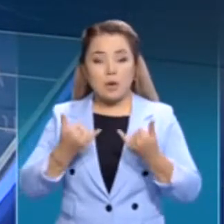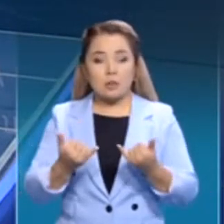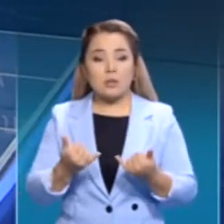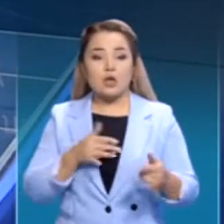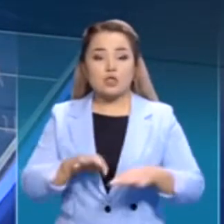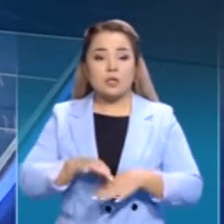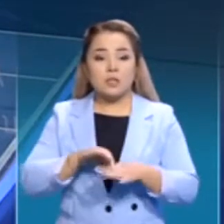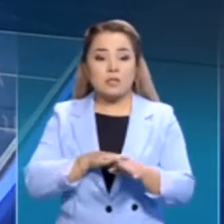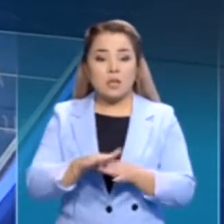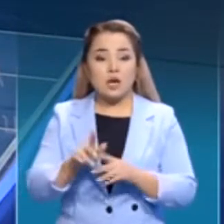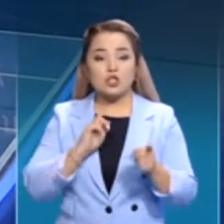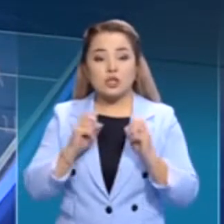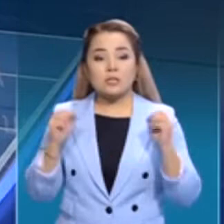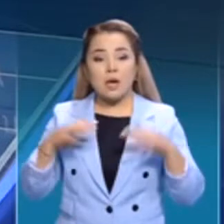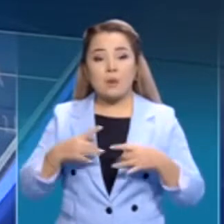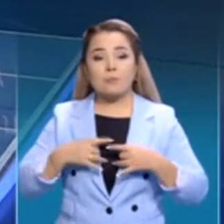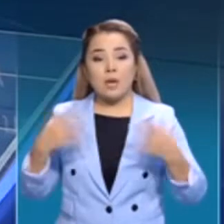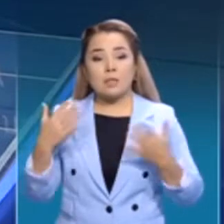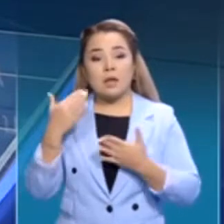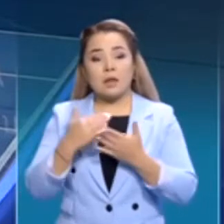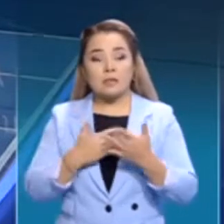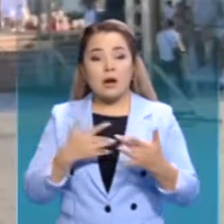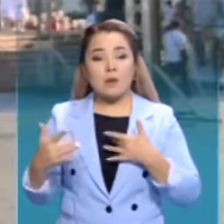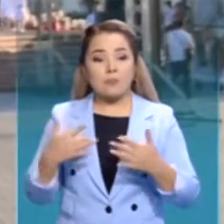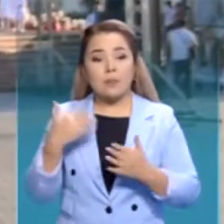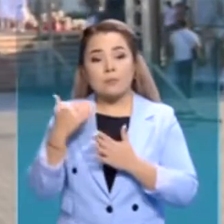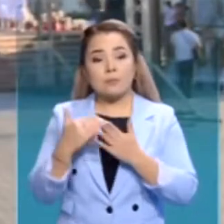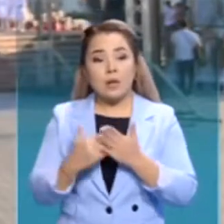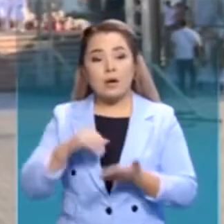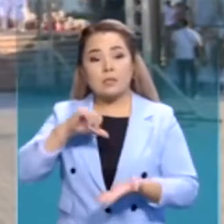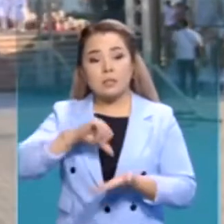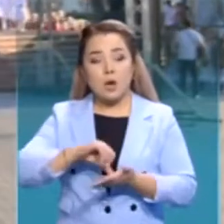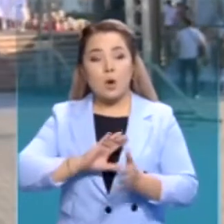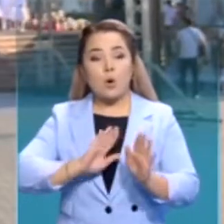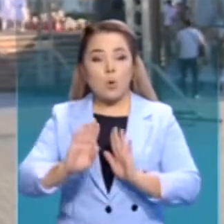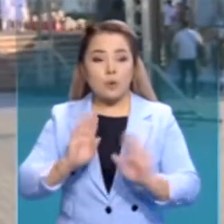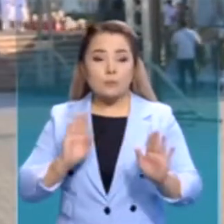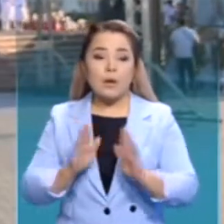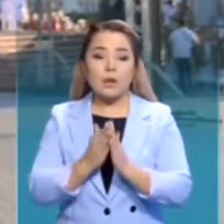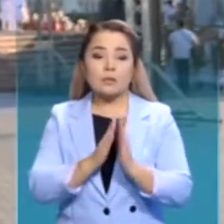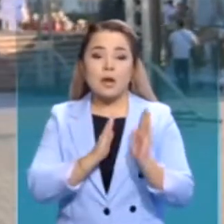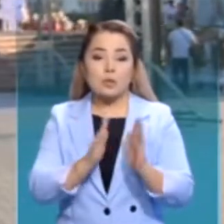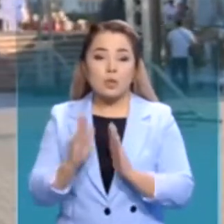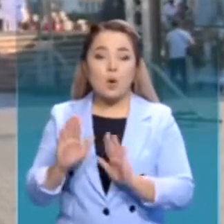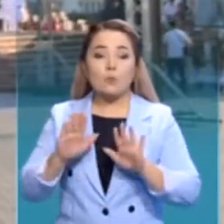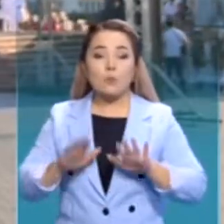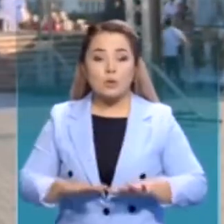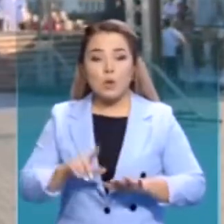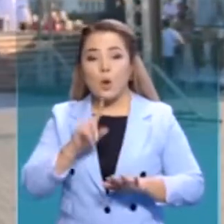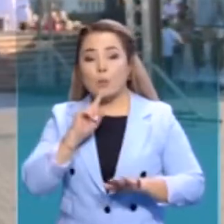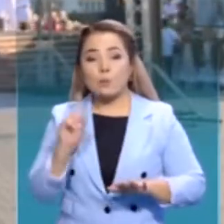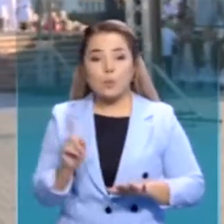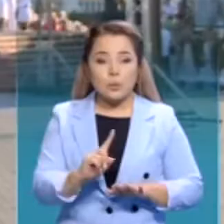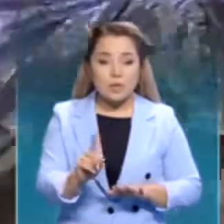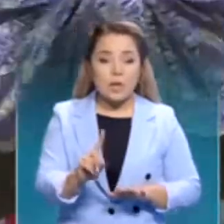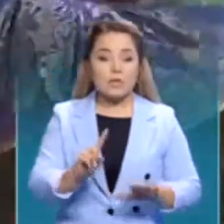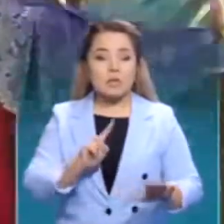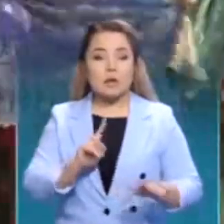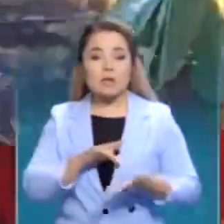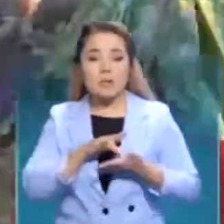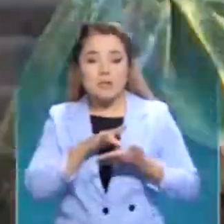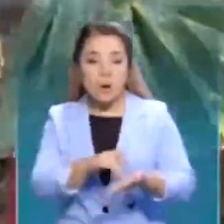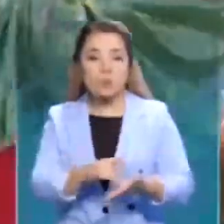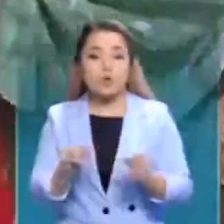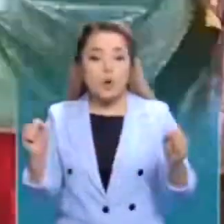салтанаты жиын, мерекелік концерттік бағдарлама, театрландырылған қойылым, кітапхана көрмелері мен музейлерде экскурсия,